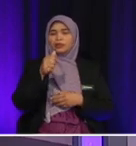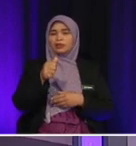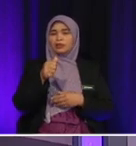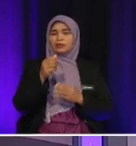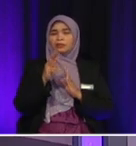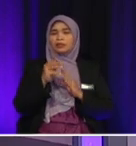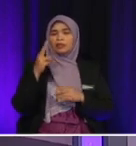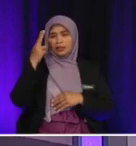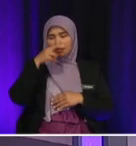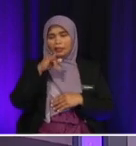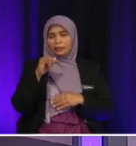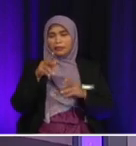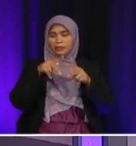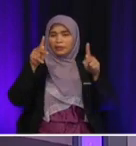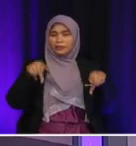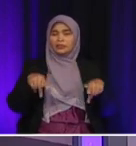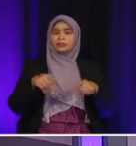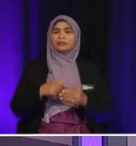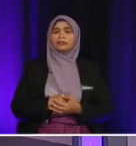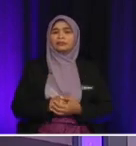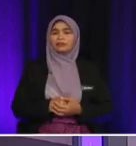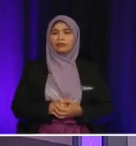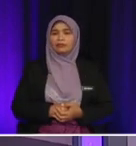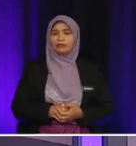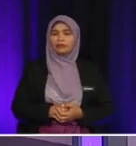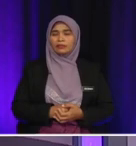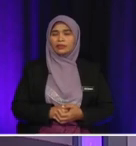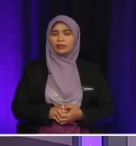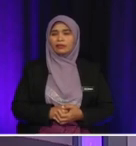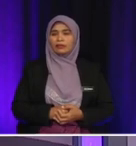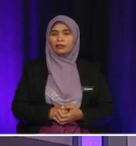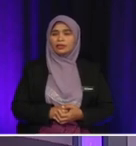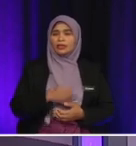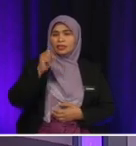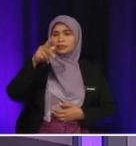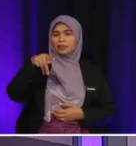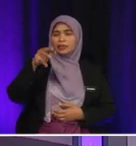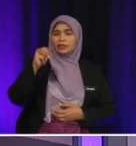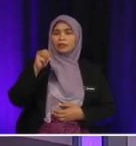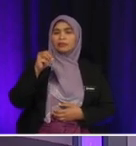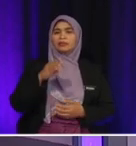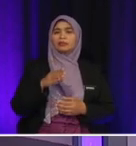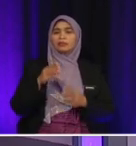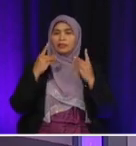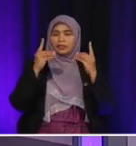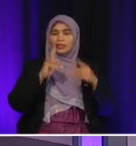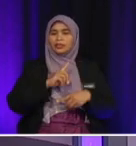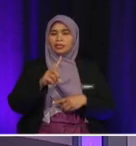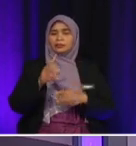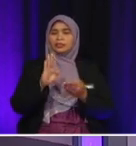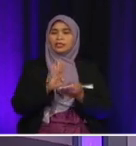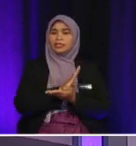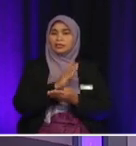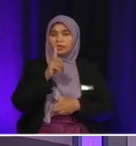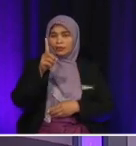menghadapi peperiksaan ya ataupun pentaksiran SPM sijil pelajaran Malaysia pendidikan Islam kertas